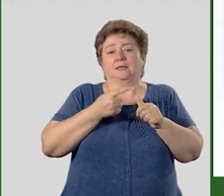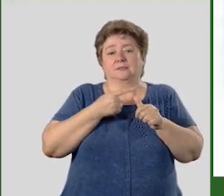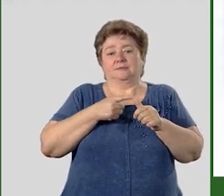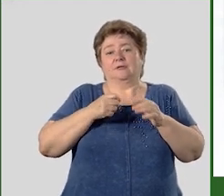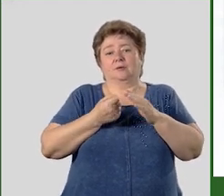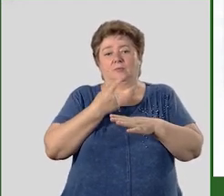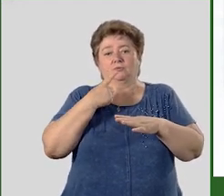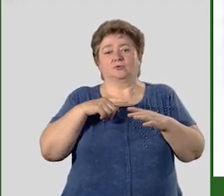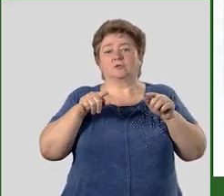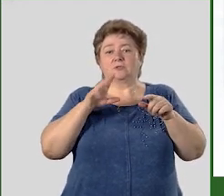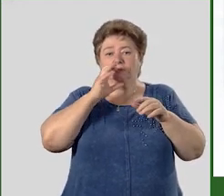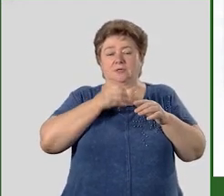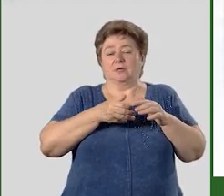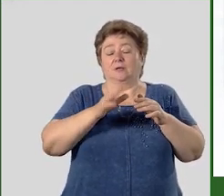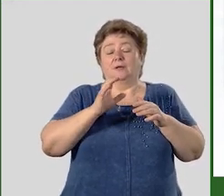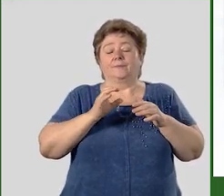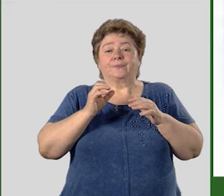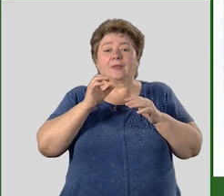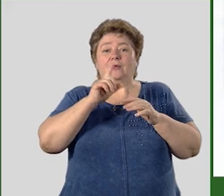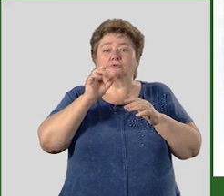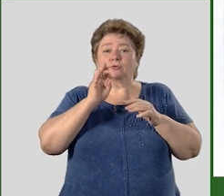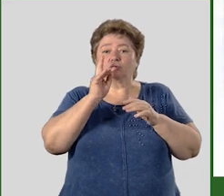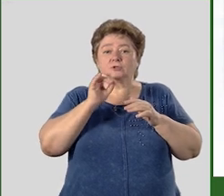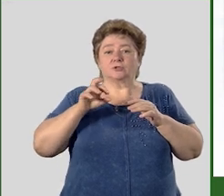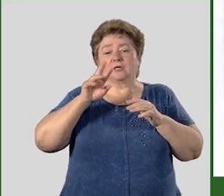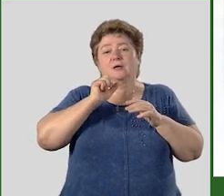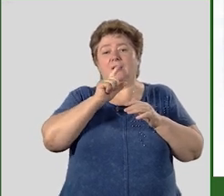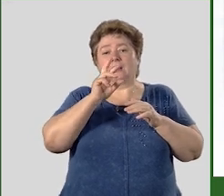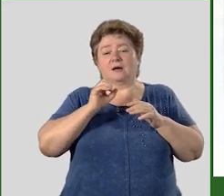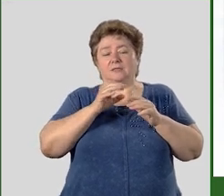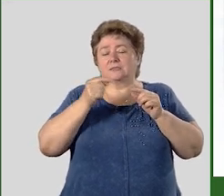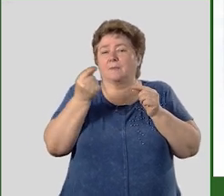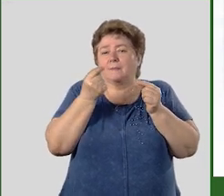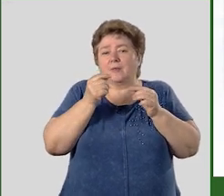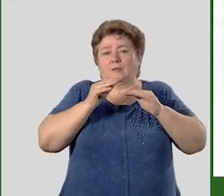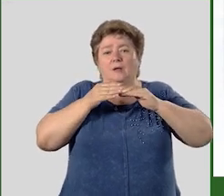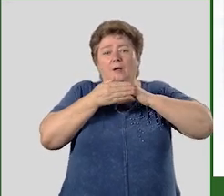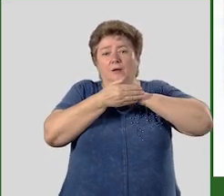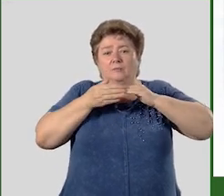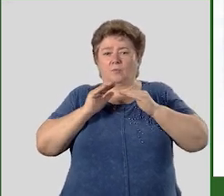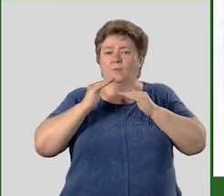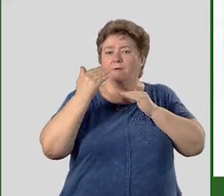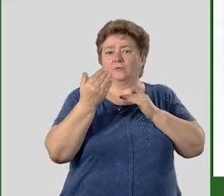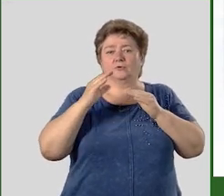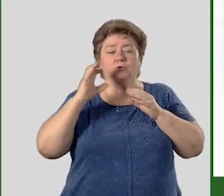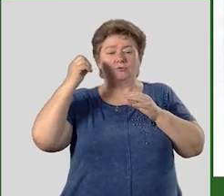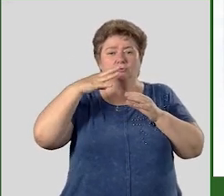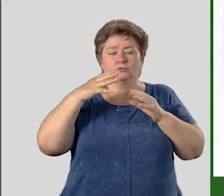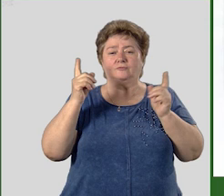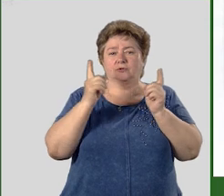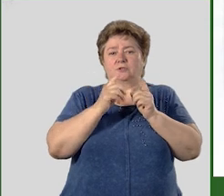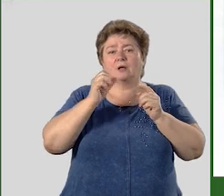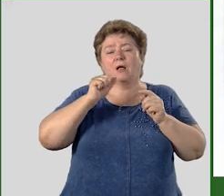название. Зонтичная акация, листья мелкие, и повернуты ребром к солнцу.